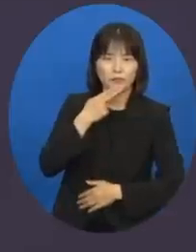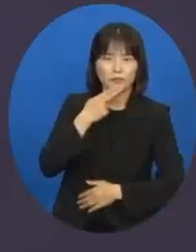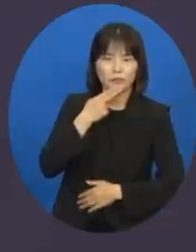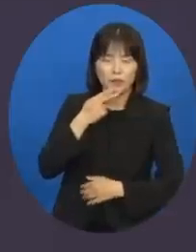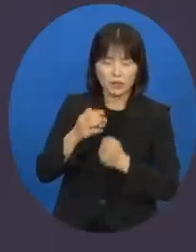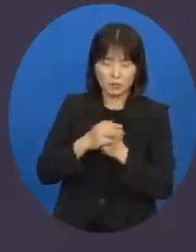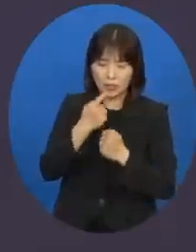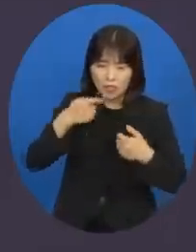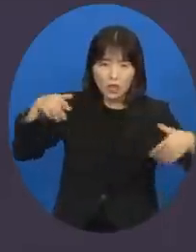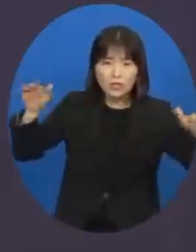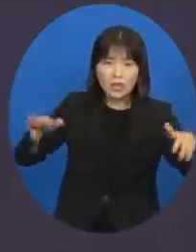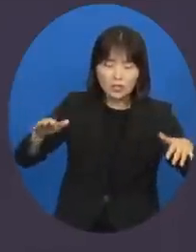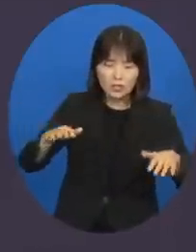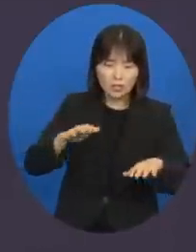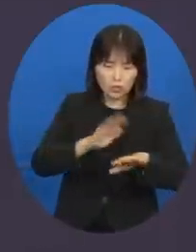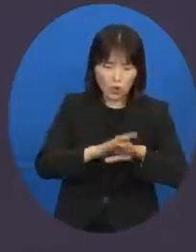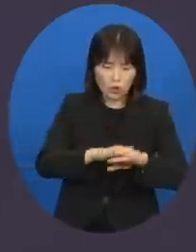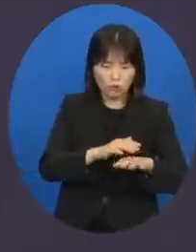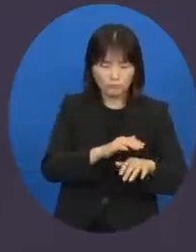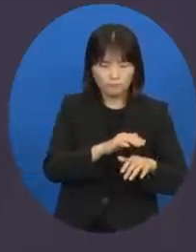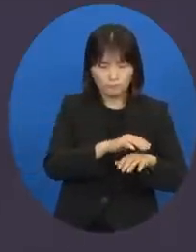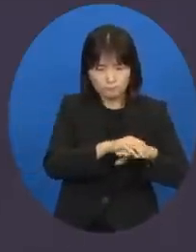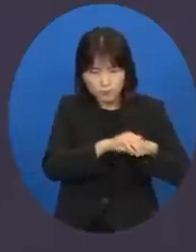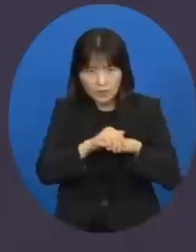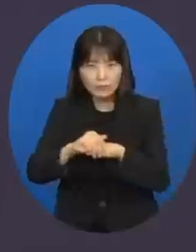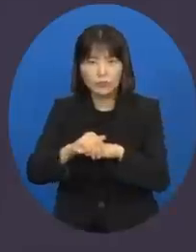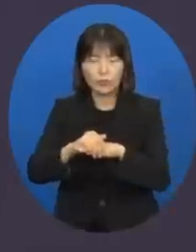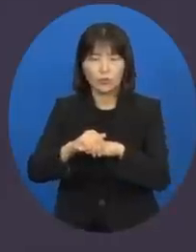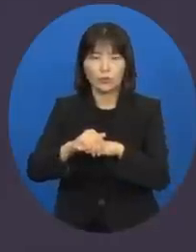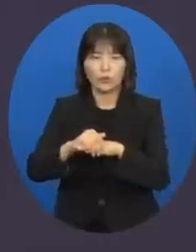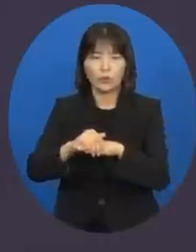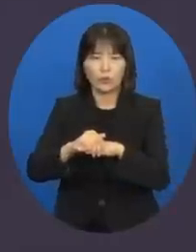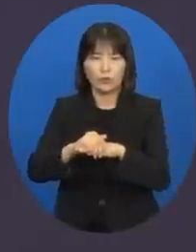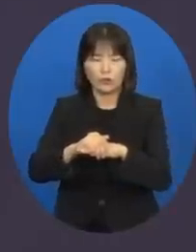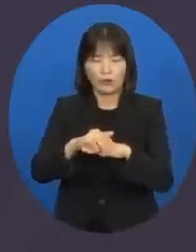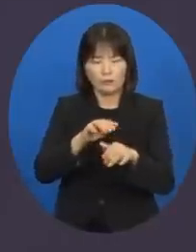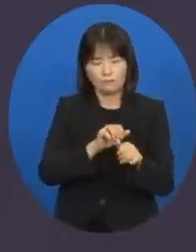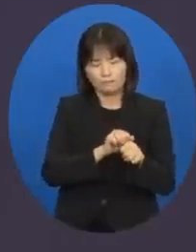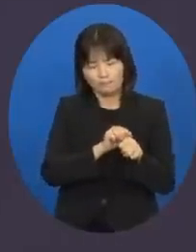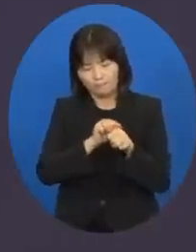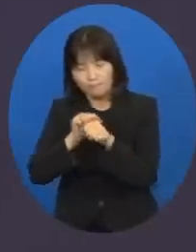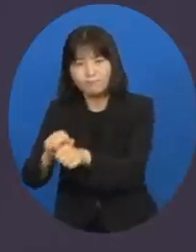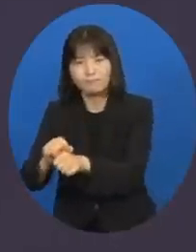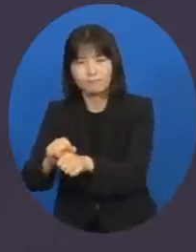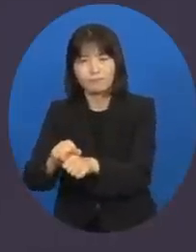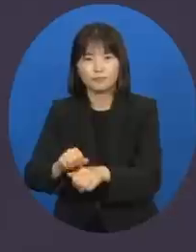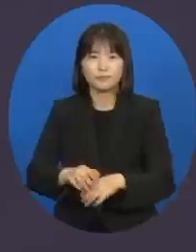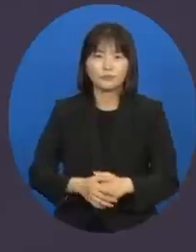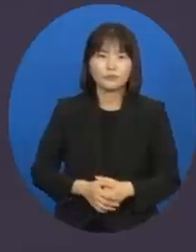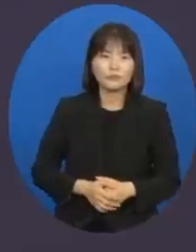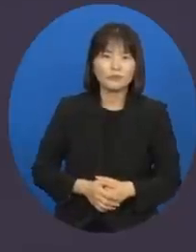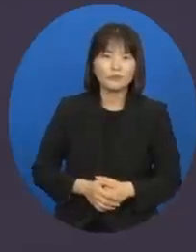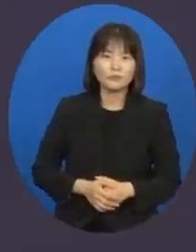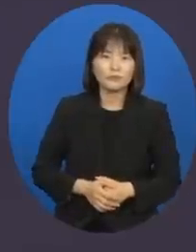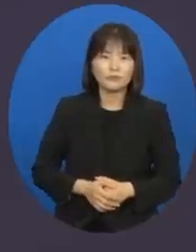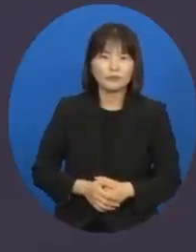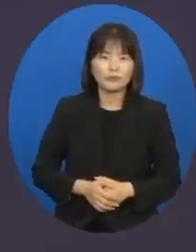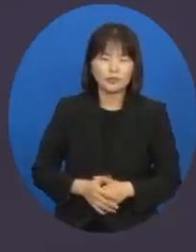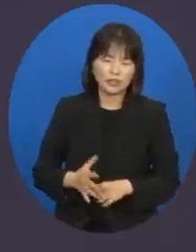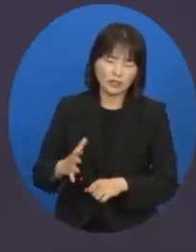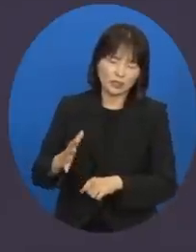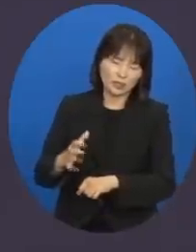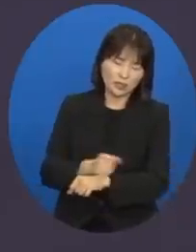천사들이 아예 손을 붙잡고 그들의 손을 붙잡고 끌고 나오잖아요. 여러분 어마어마한